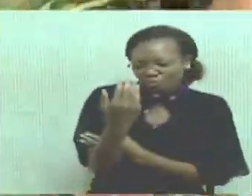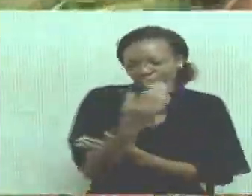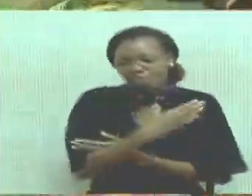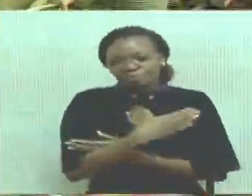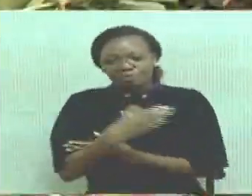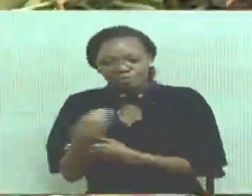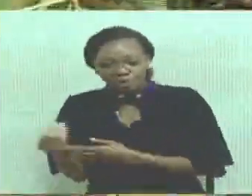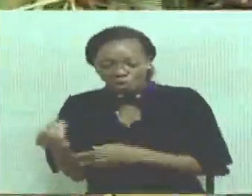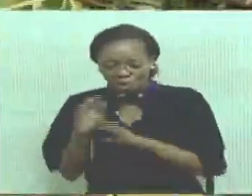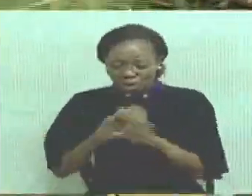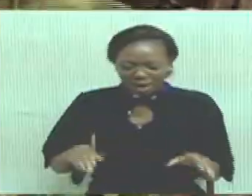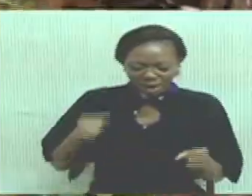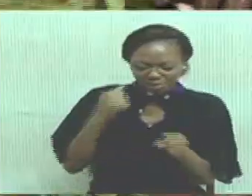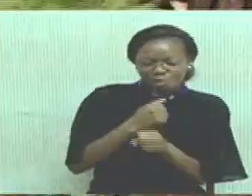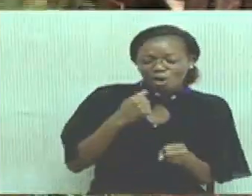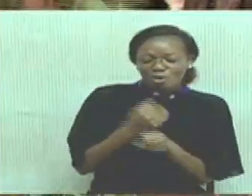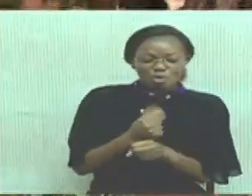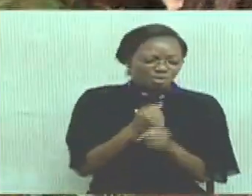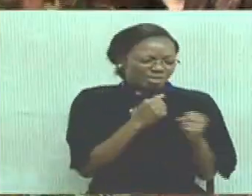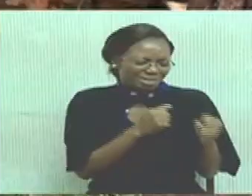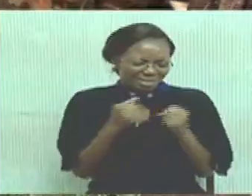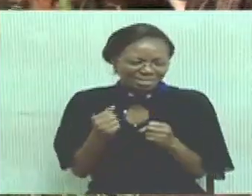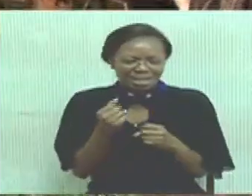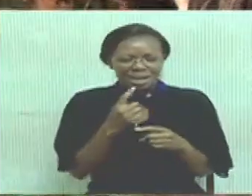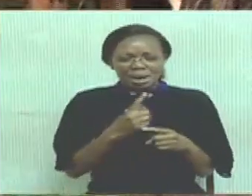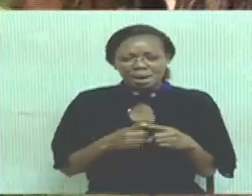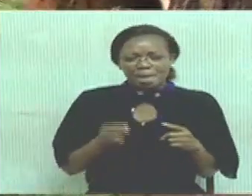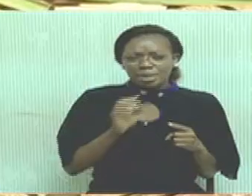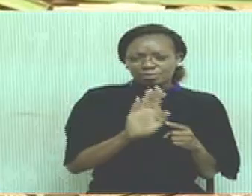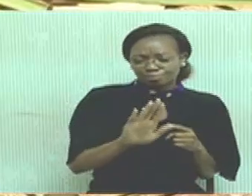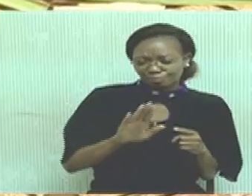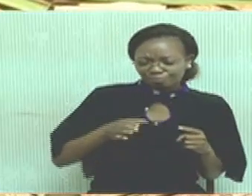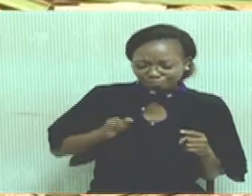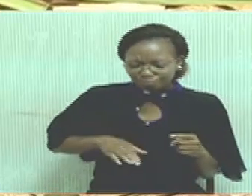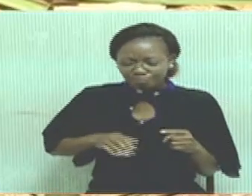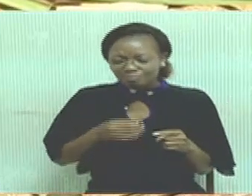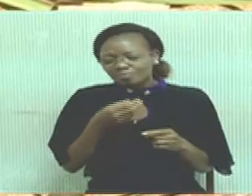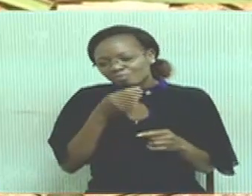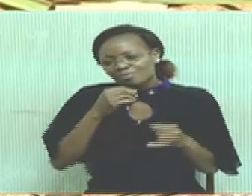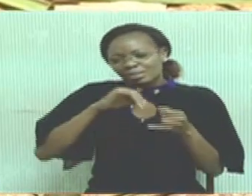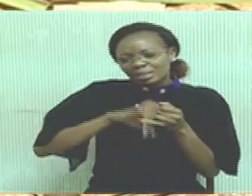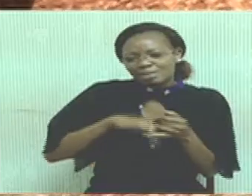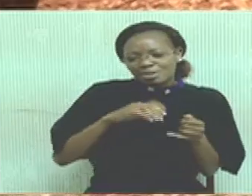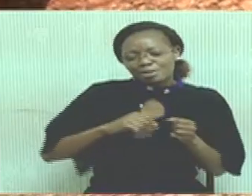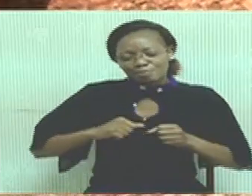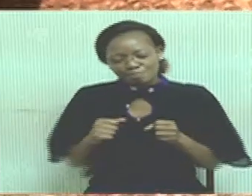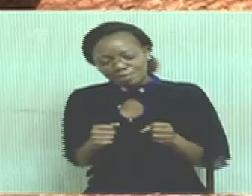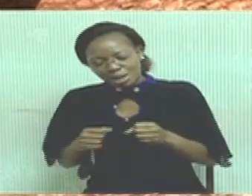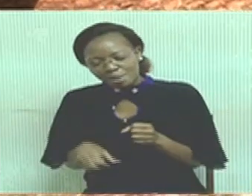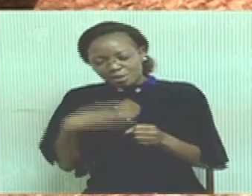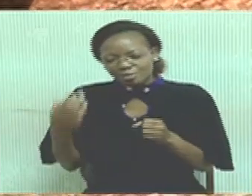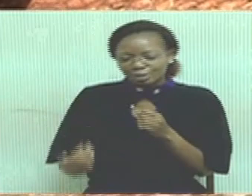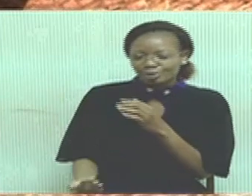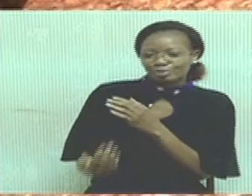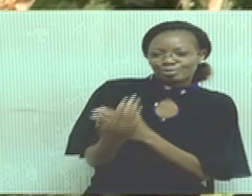kwa kutumia panga iwazi. Panga hukata vipande vikubwa, hivyo ng'ombe huenda ukashindwa kutafuna nyasi zote